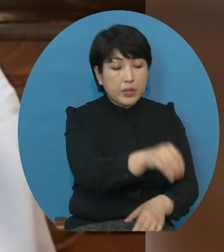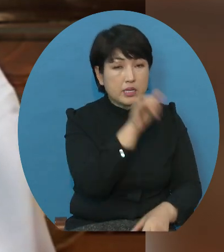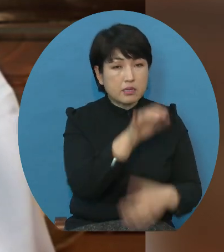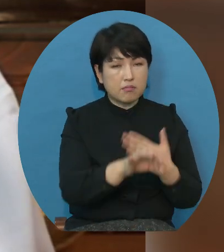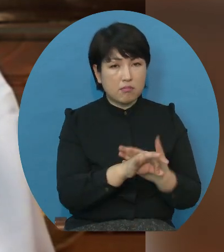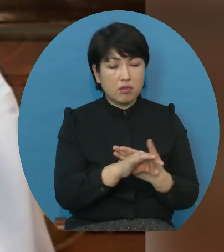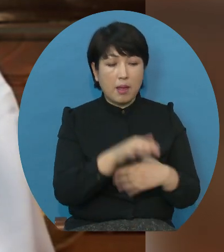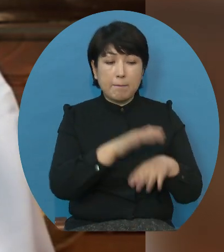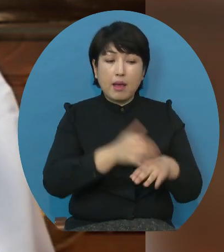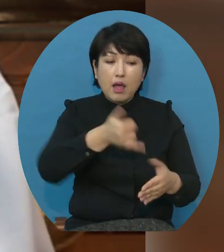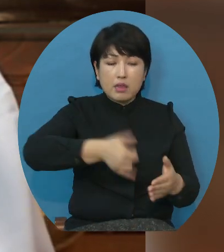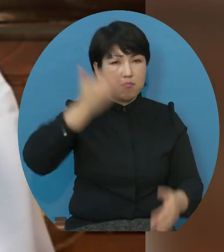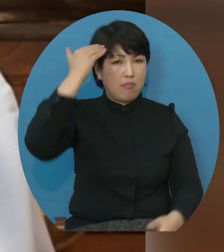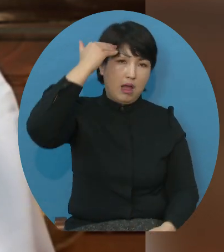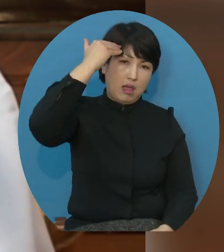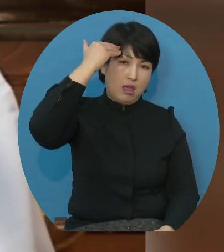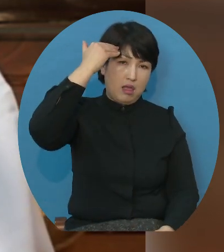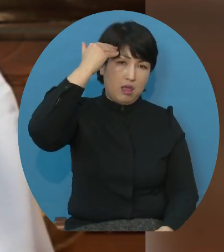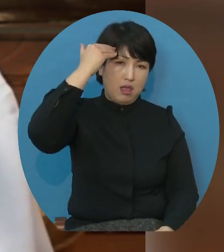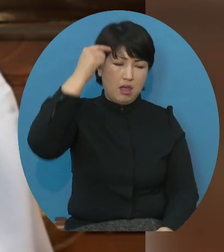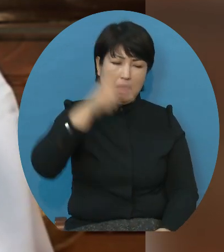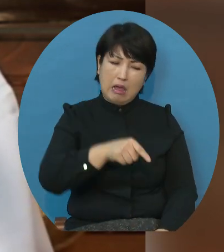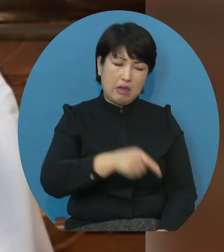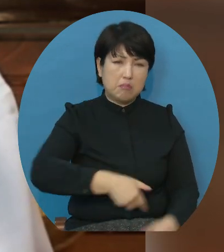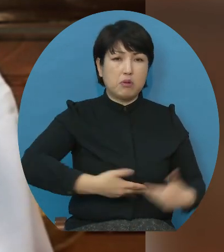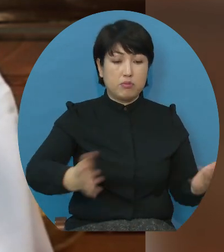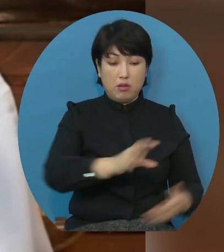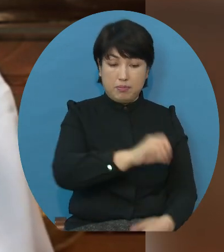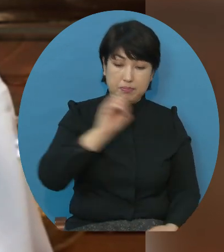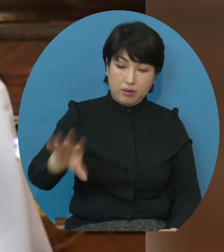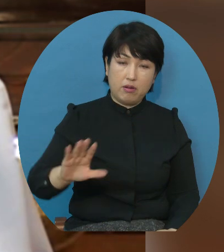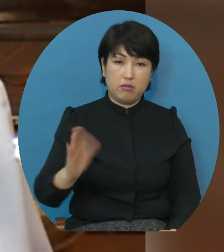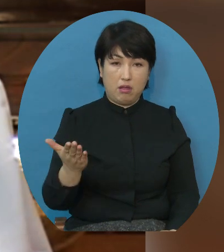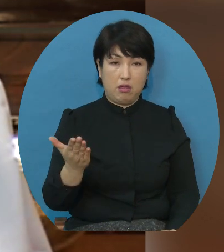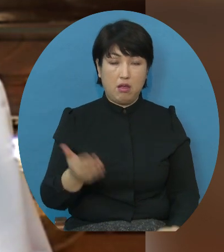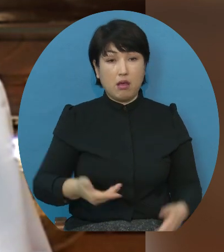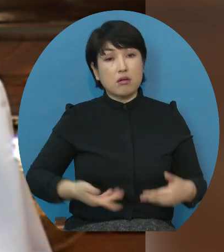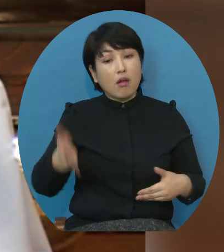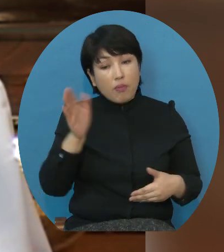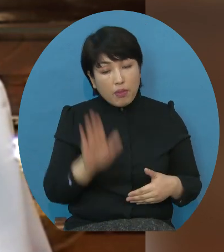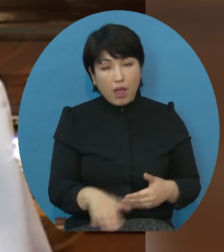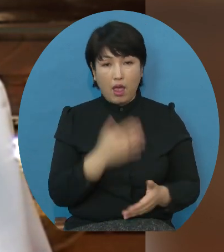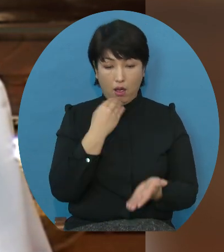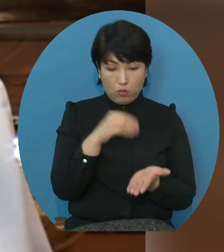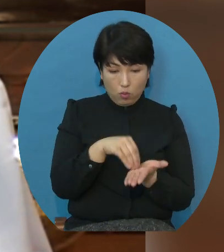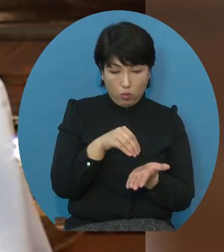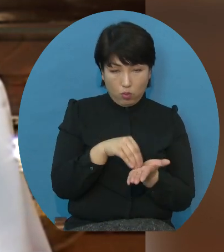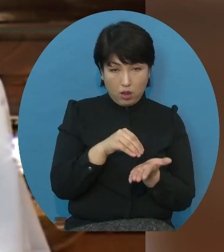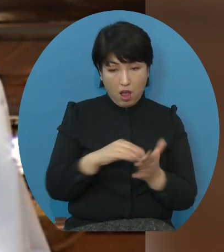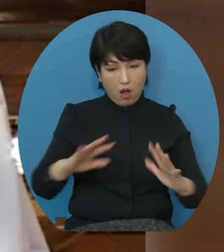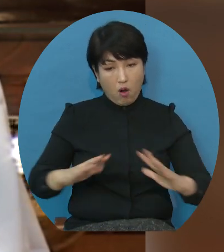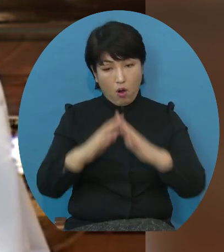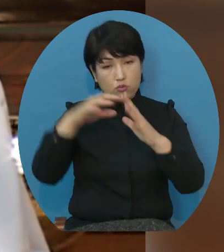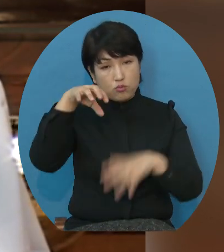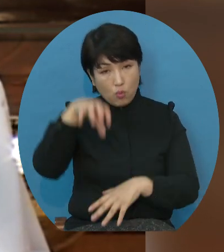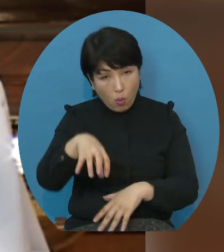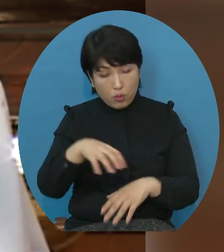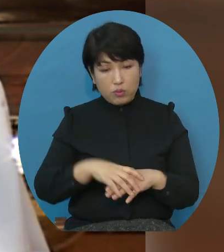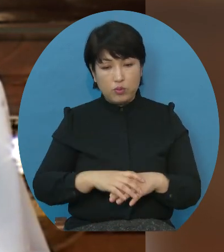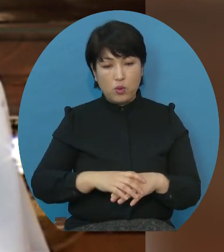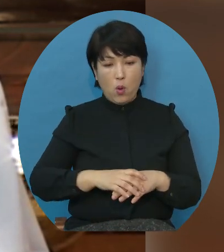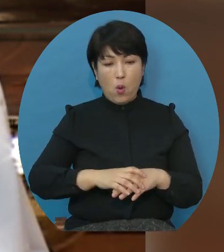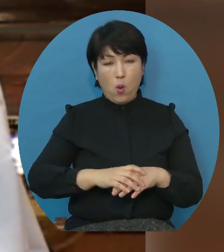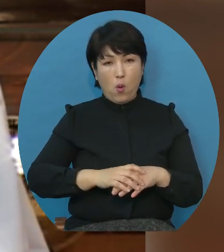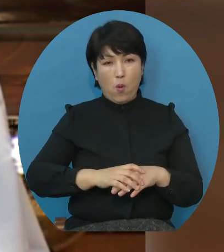농사에 방해가 되지요 쓰레기야 됩니다 그런데 그 돌맹이가 건축 공사장 이 있거나